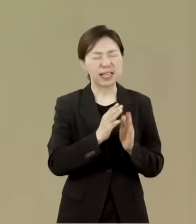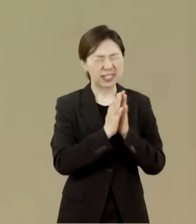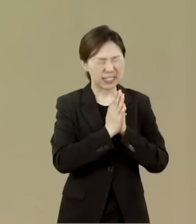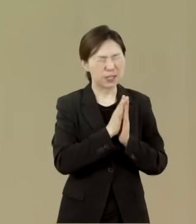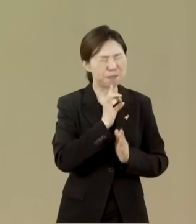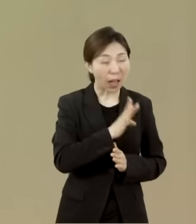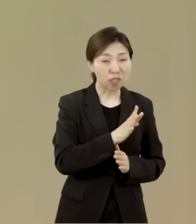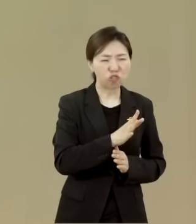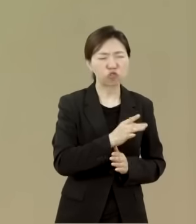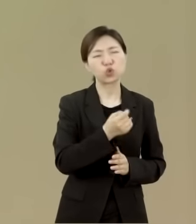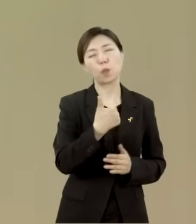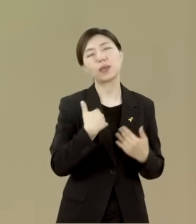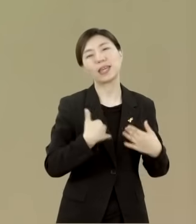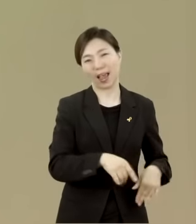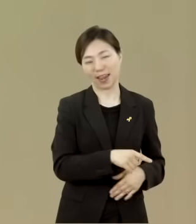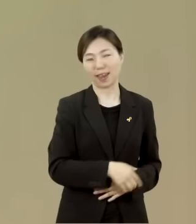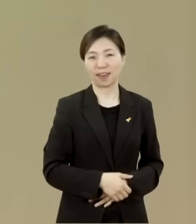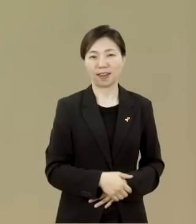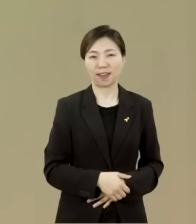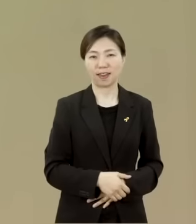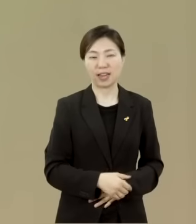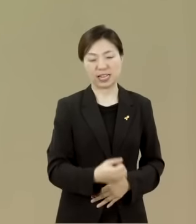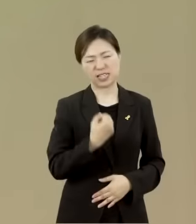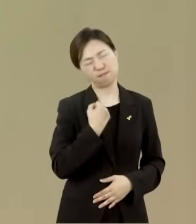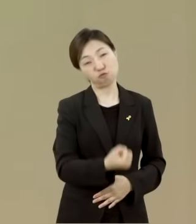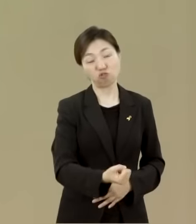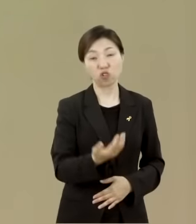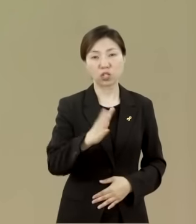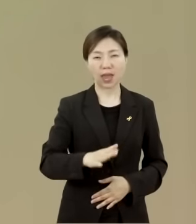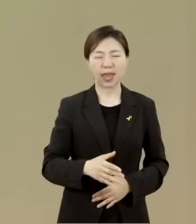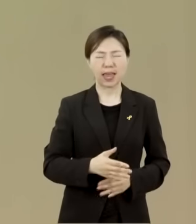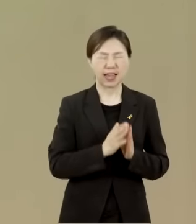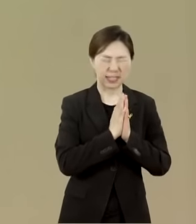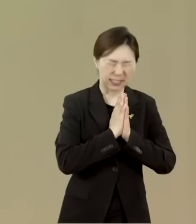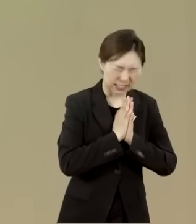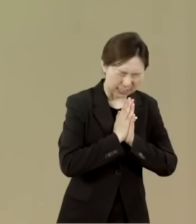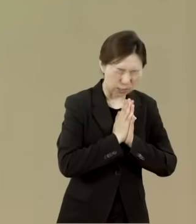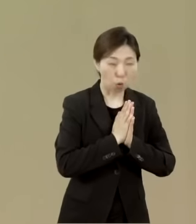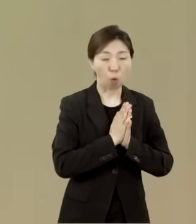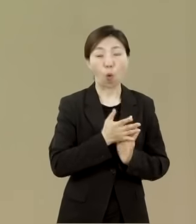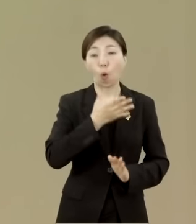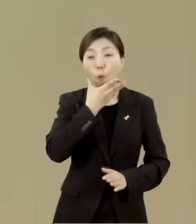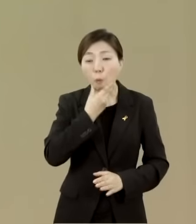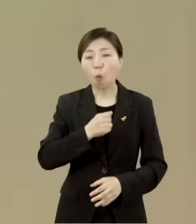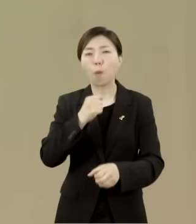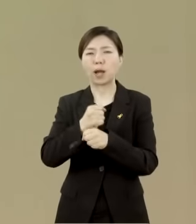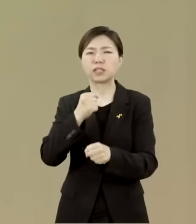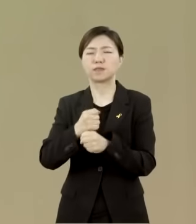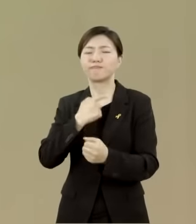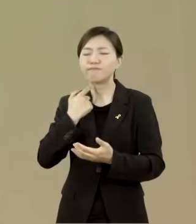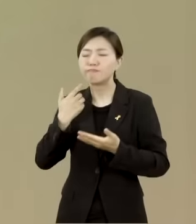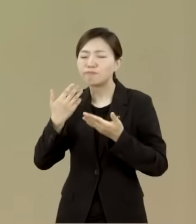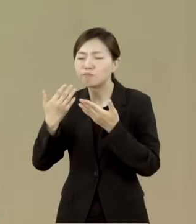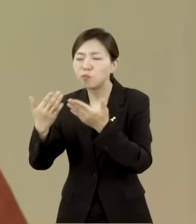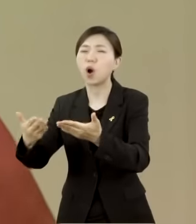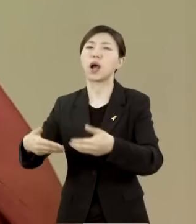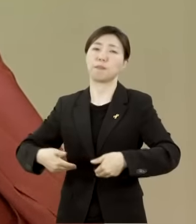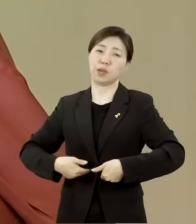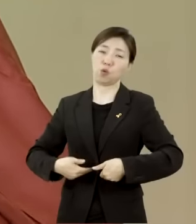보니까 기도만 하는 거는 약하고 기도하고 복을 짓고 그리고